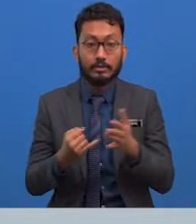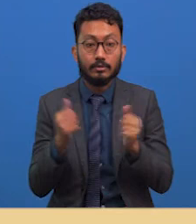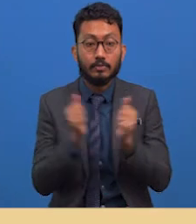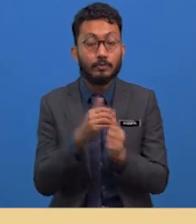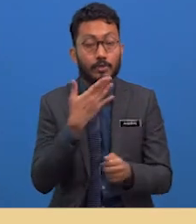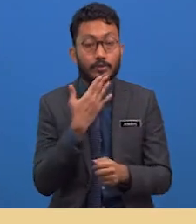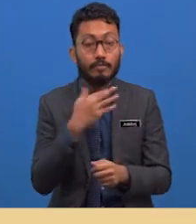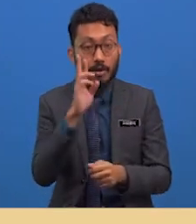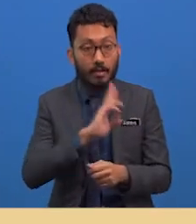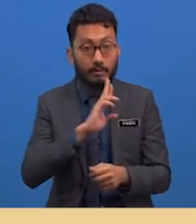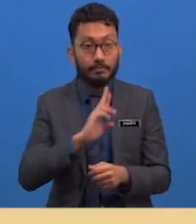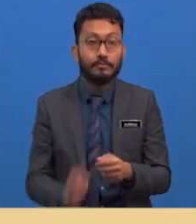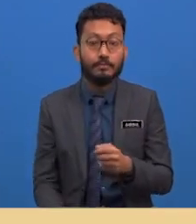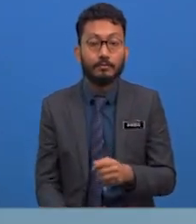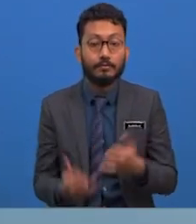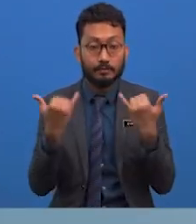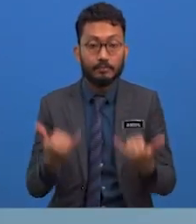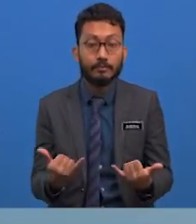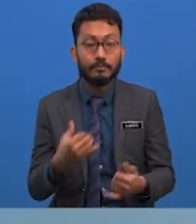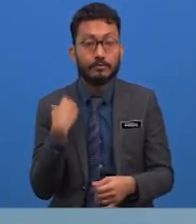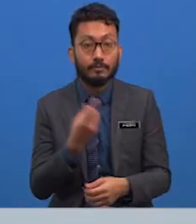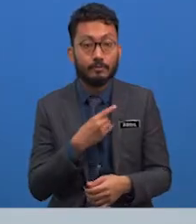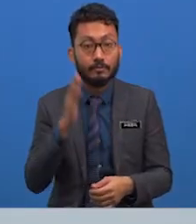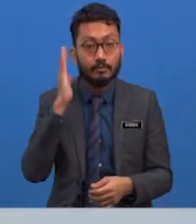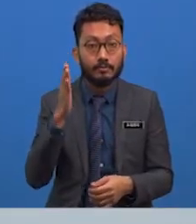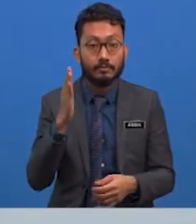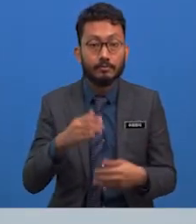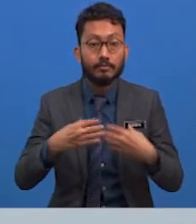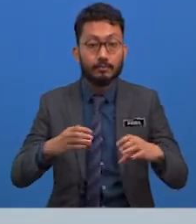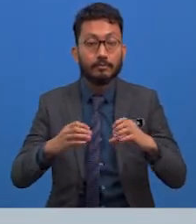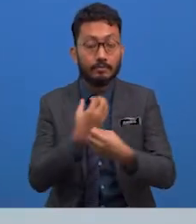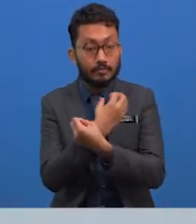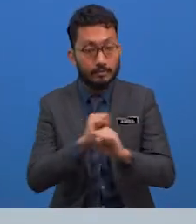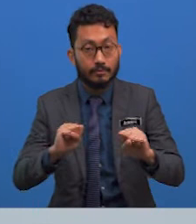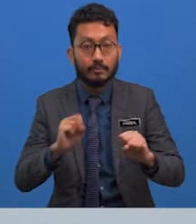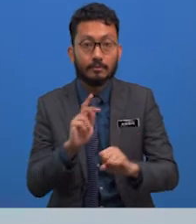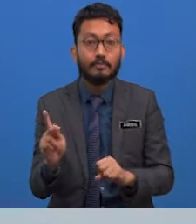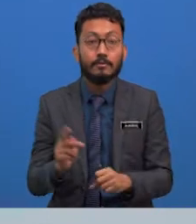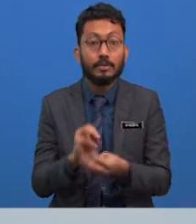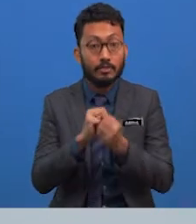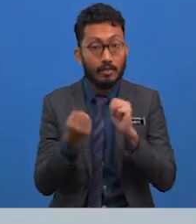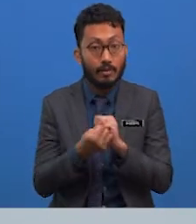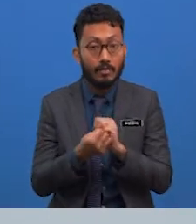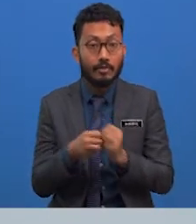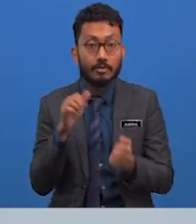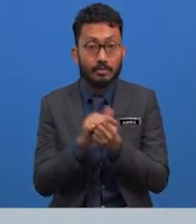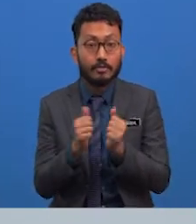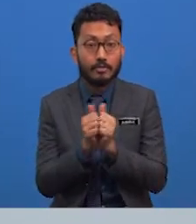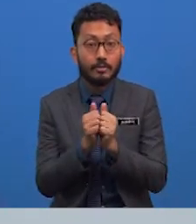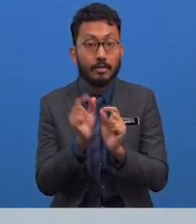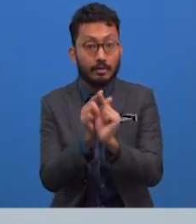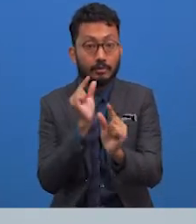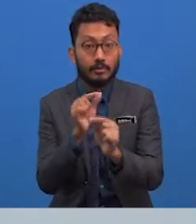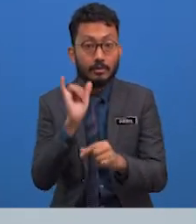merah. Baiklah, sekarang kita akan cuba menyelesaikan masalah yang melibatkan garis dan sudut